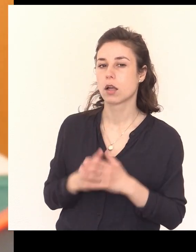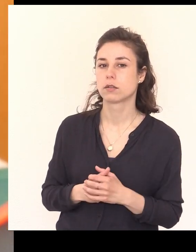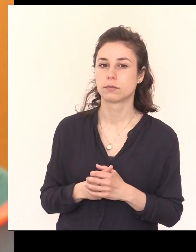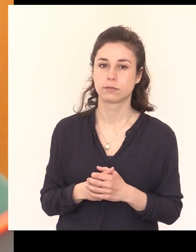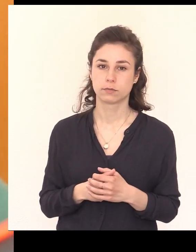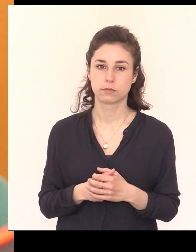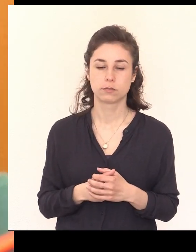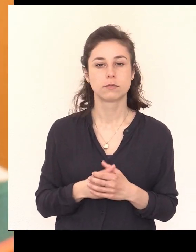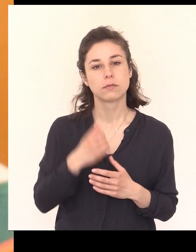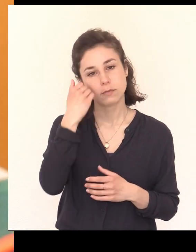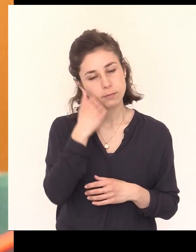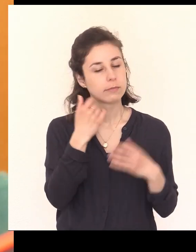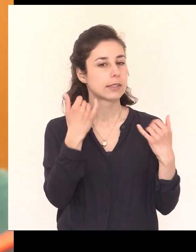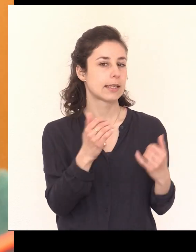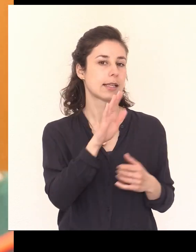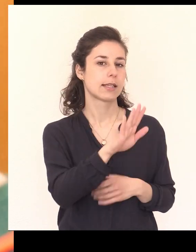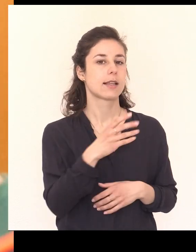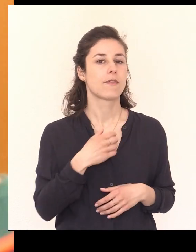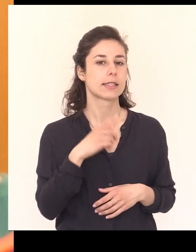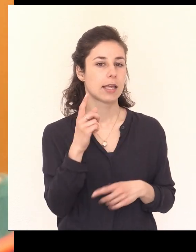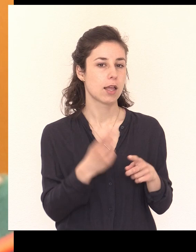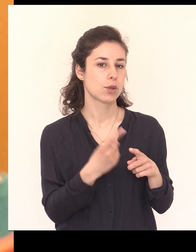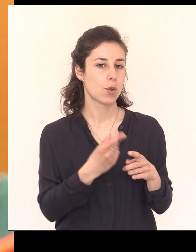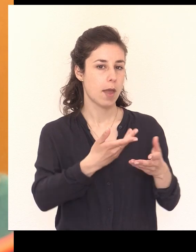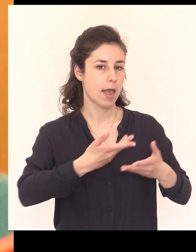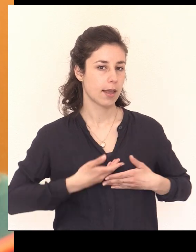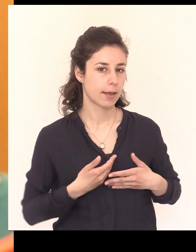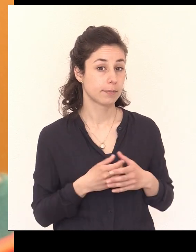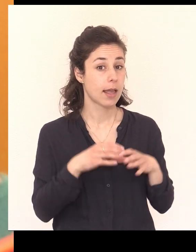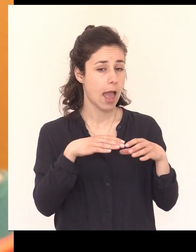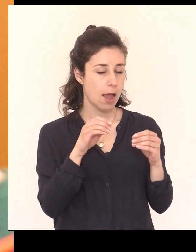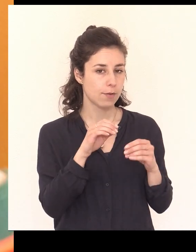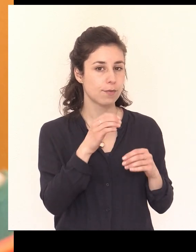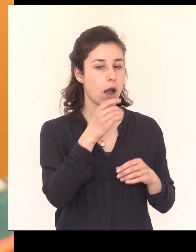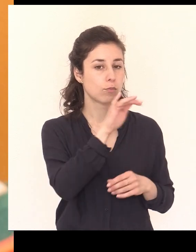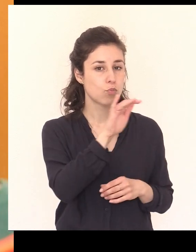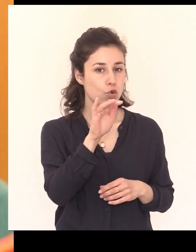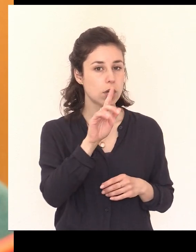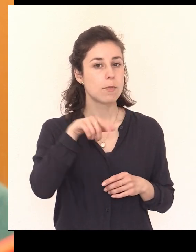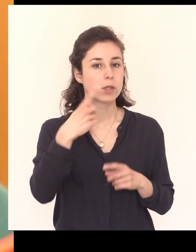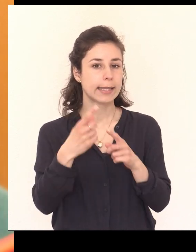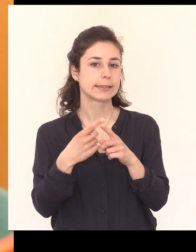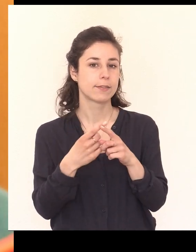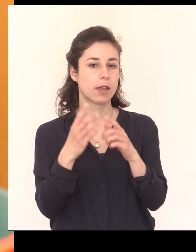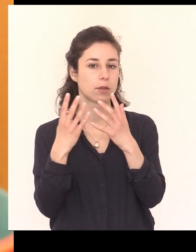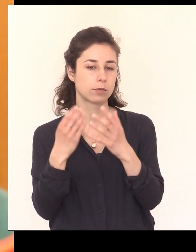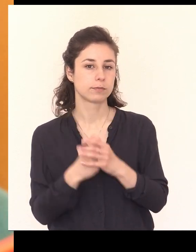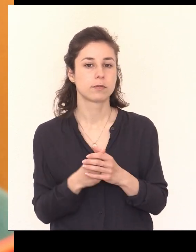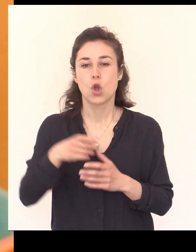Online-Zugang. Bitte sagen Sie mir jetzt Ihre Versichertennummer. Sie beginnt mit einem Buchstaben, gefolgt von 9